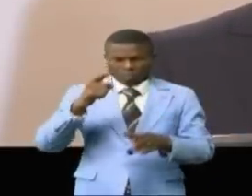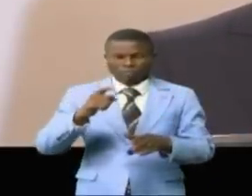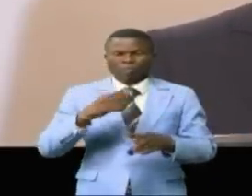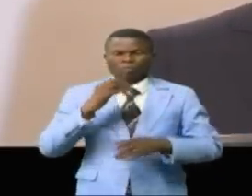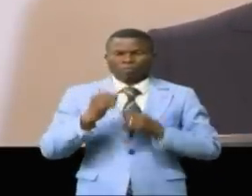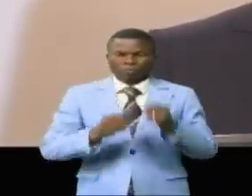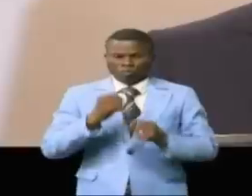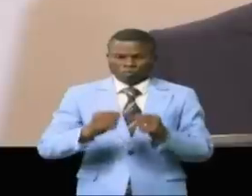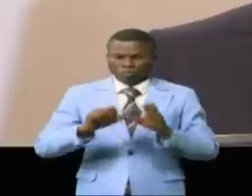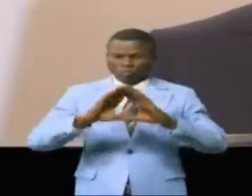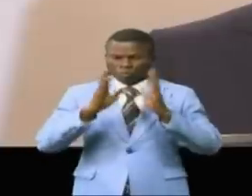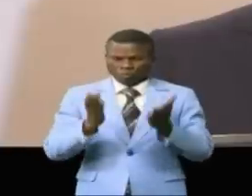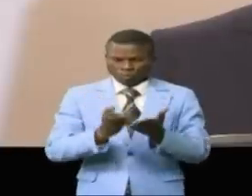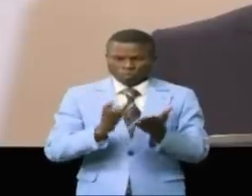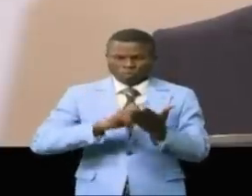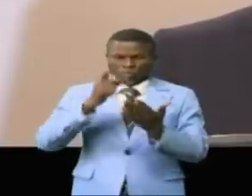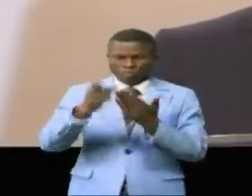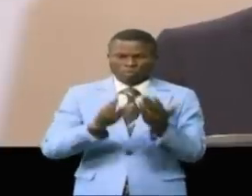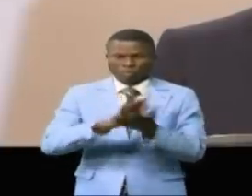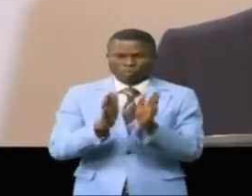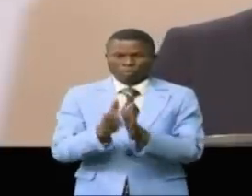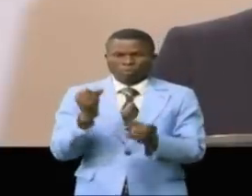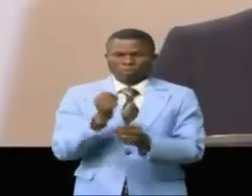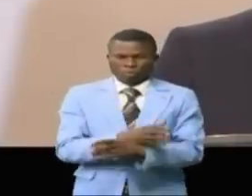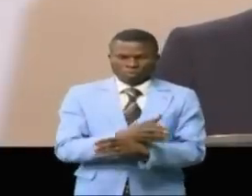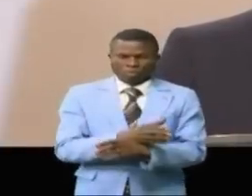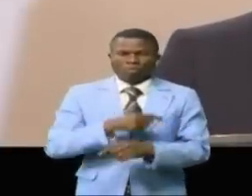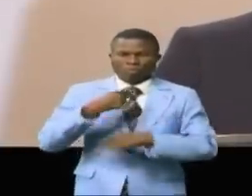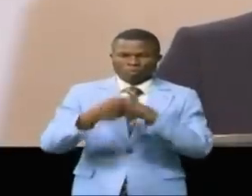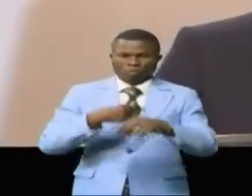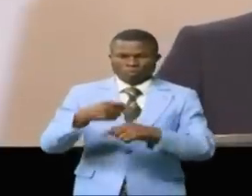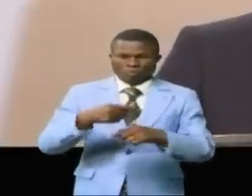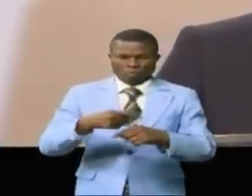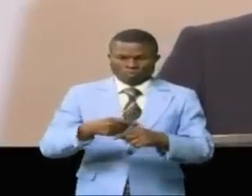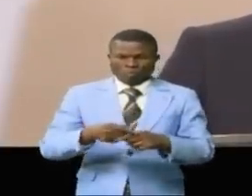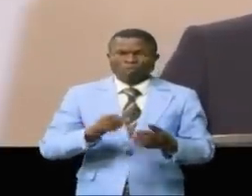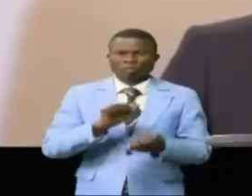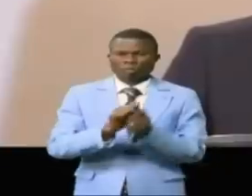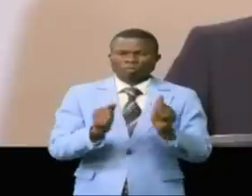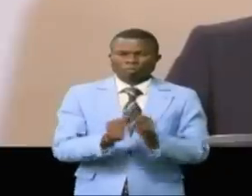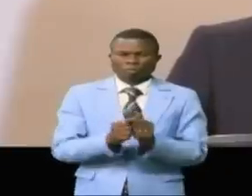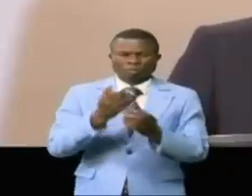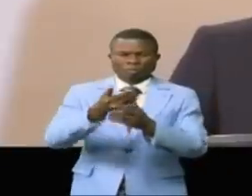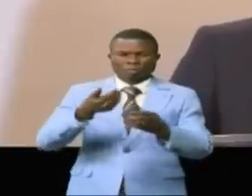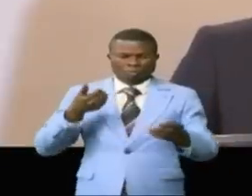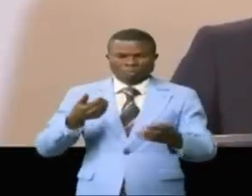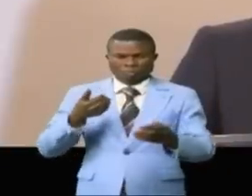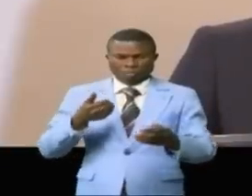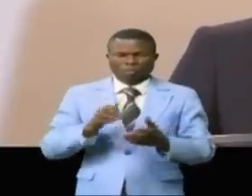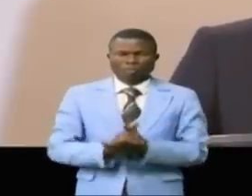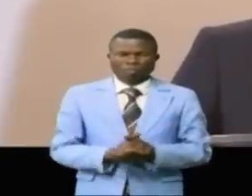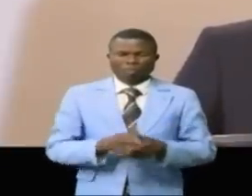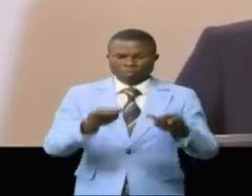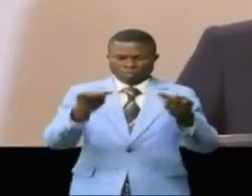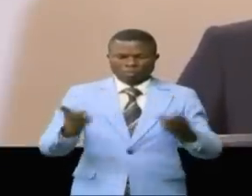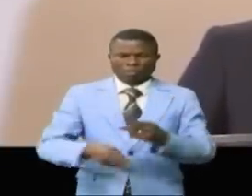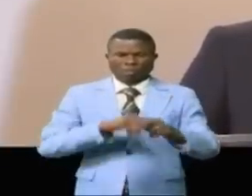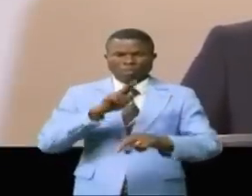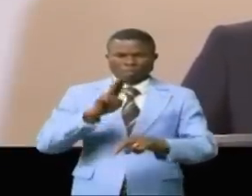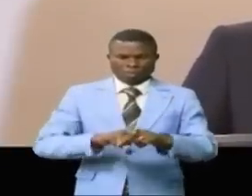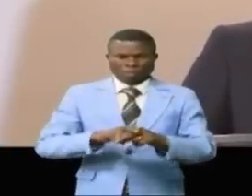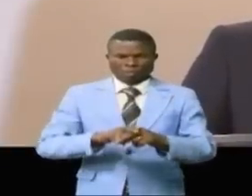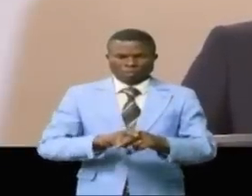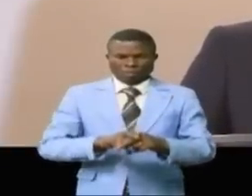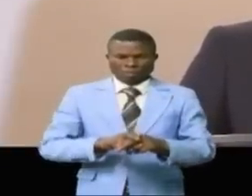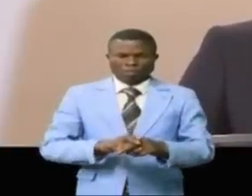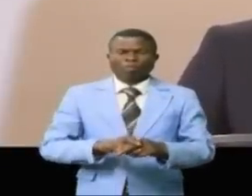efforts de normalisation entamés dans l'indispensable préalable, à savoir un cadre normatif bien